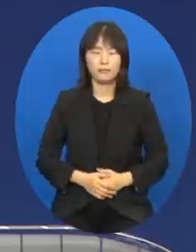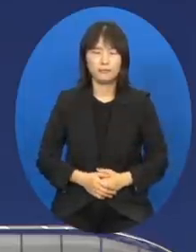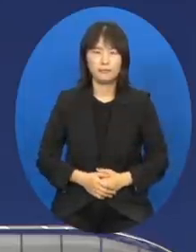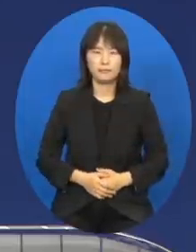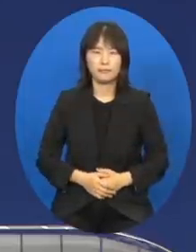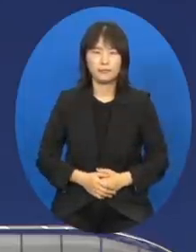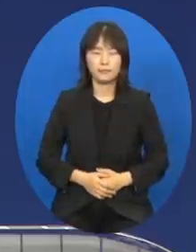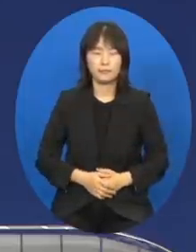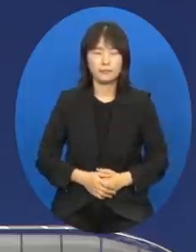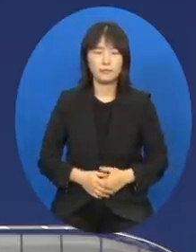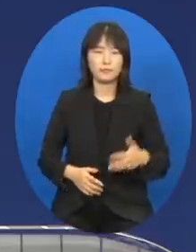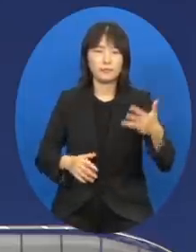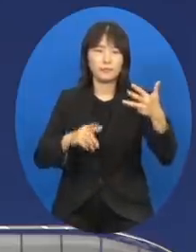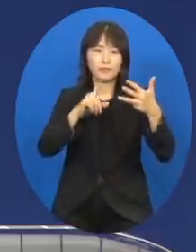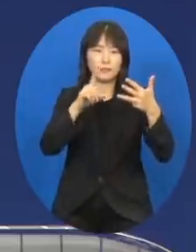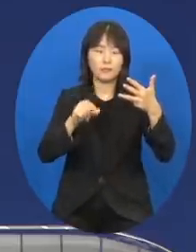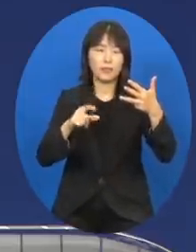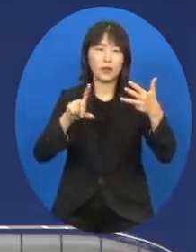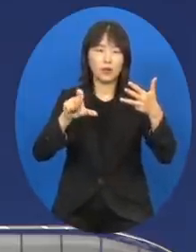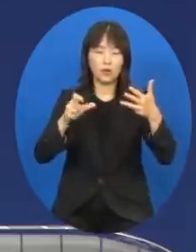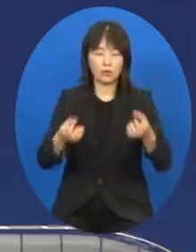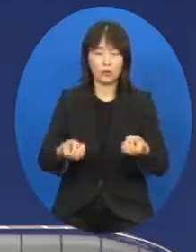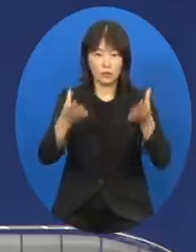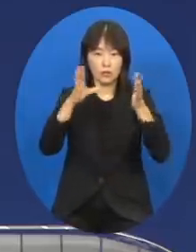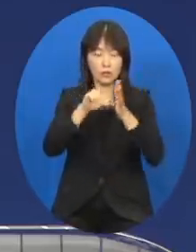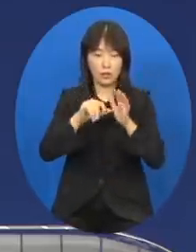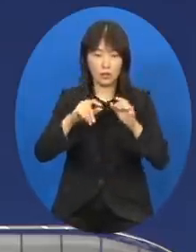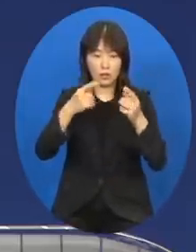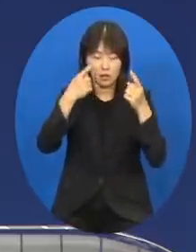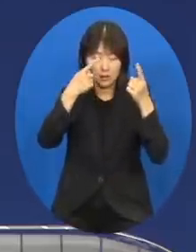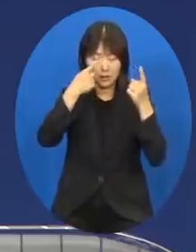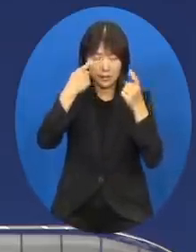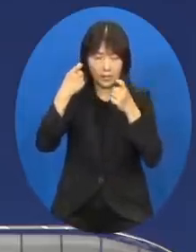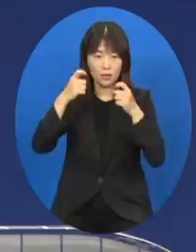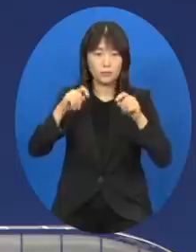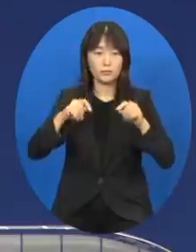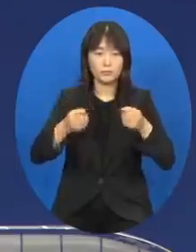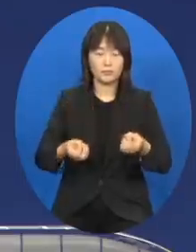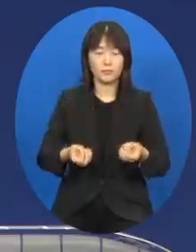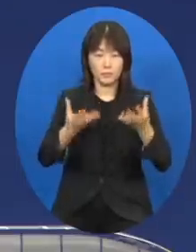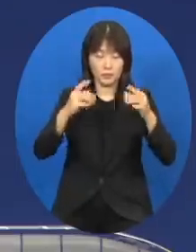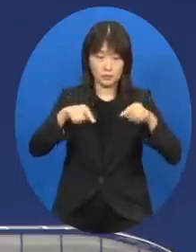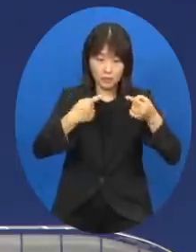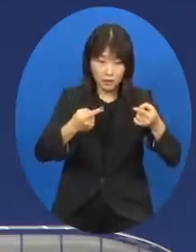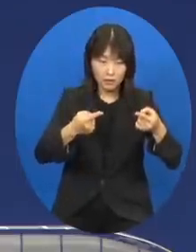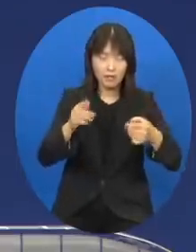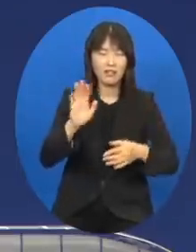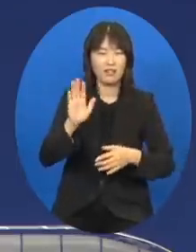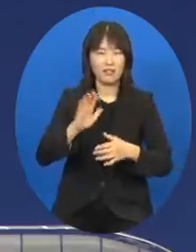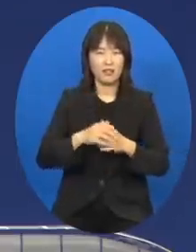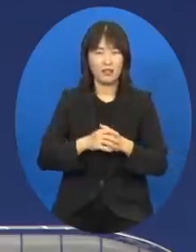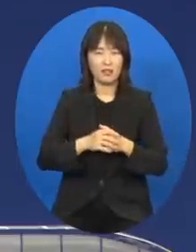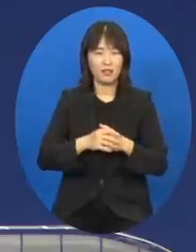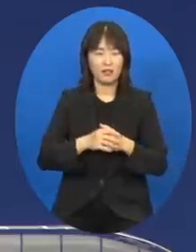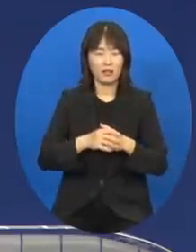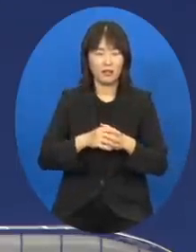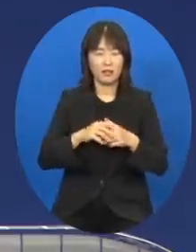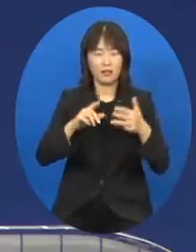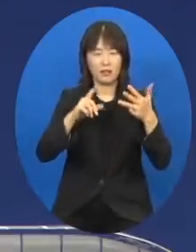여러분 8.15 광복절 기념식에 안 가실 거예요. 그죠? 우리나라 광복절이 중요한 거는 너무나 잘